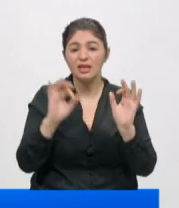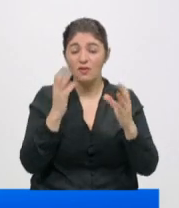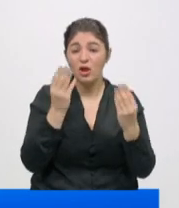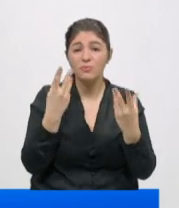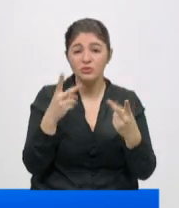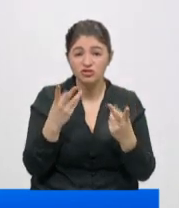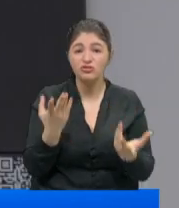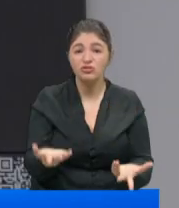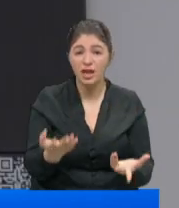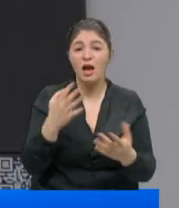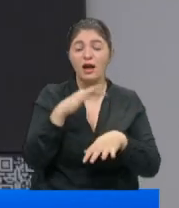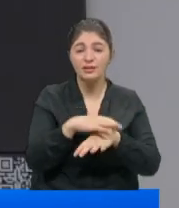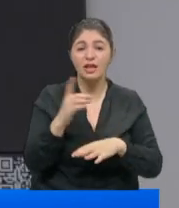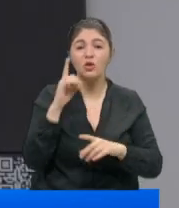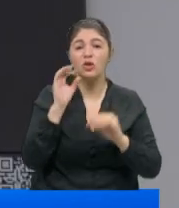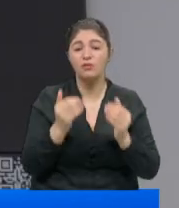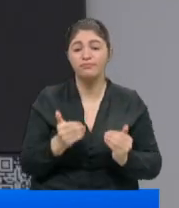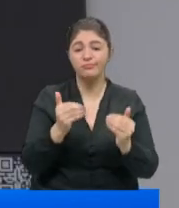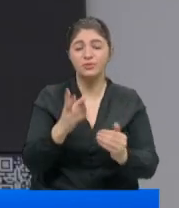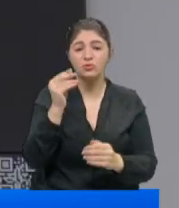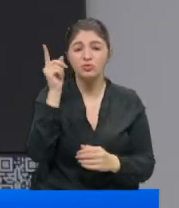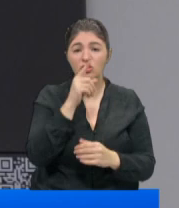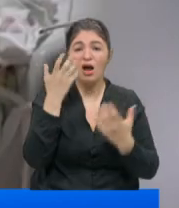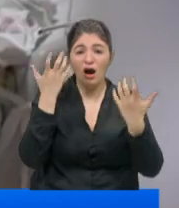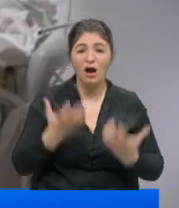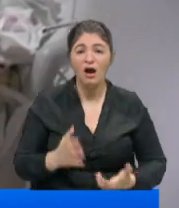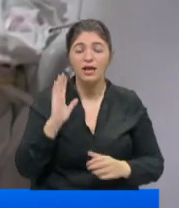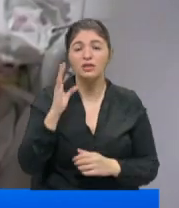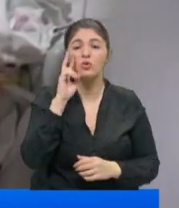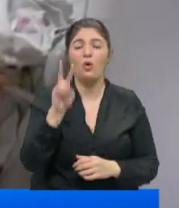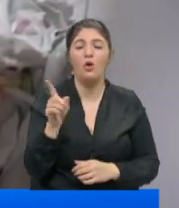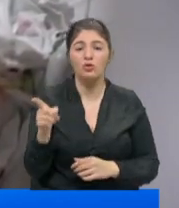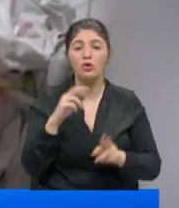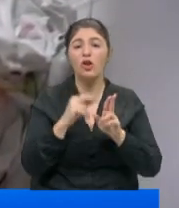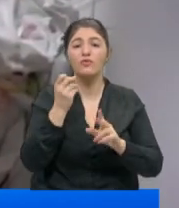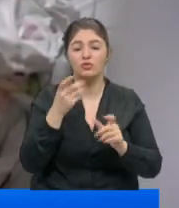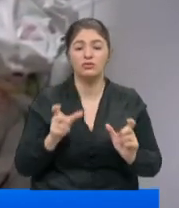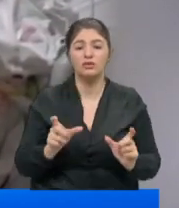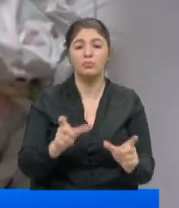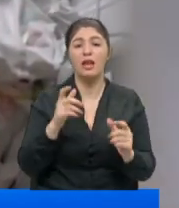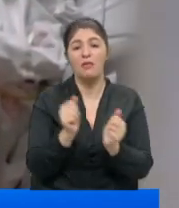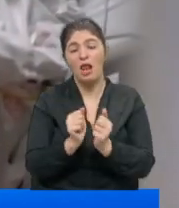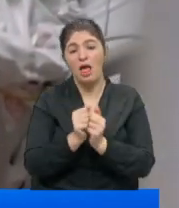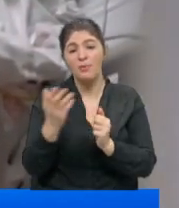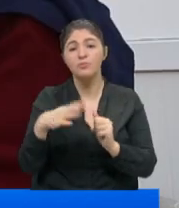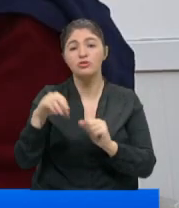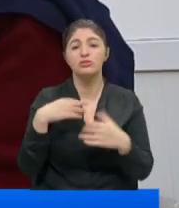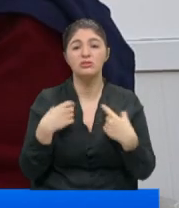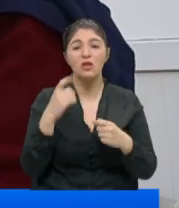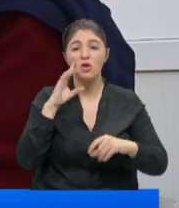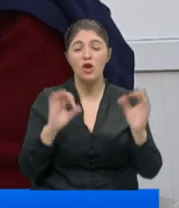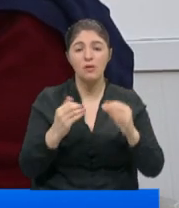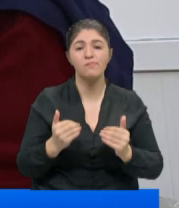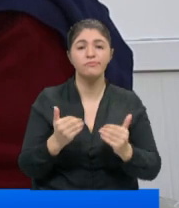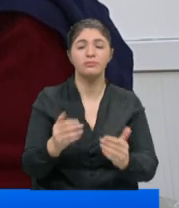durumdaki hastaların durumunun kontrollerini erteledikleri için ağırlaştığına şahit oldu. Koronavirüs tedbirlerinin yanı sıra tüm sağlık